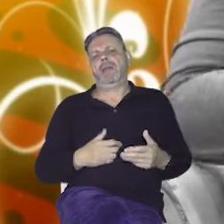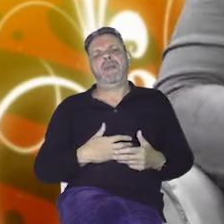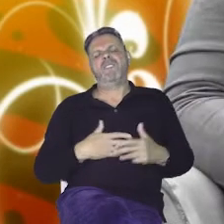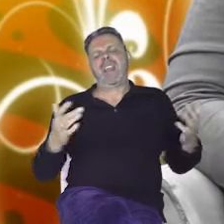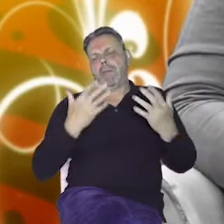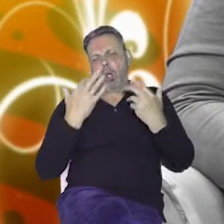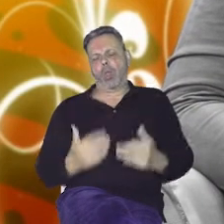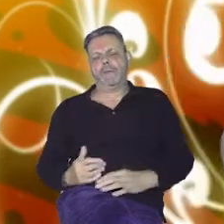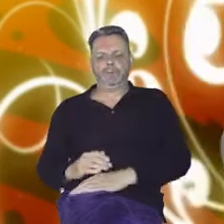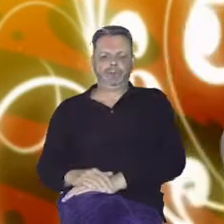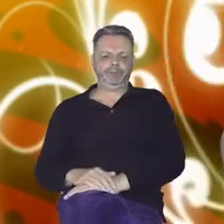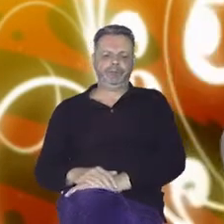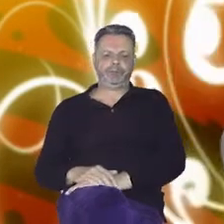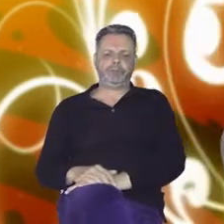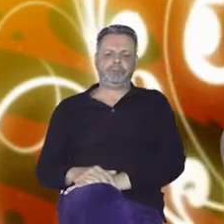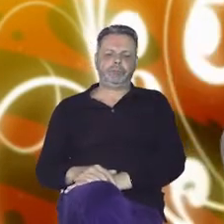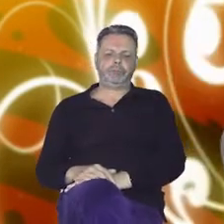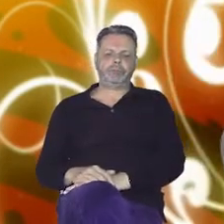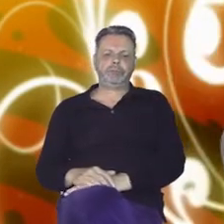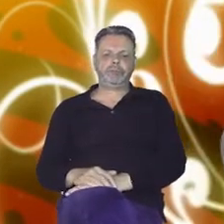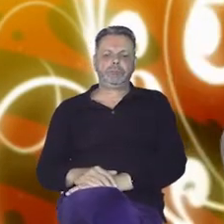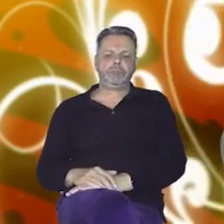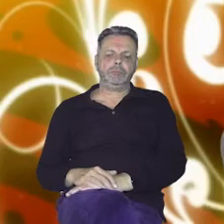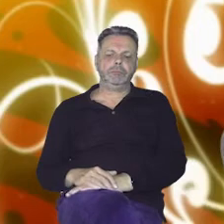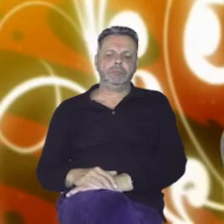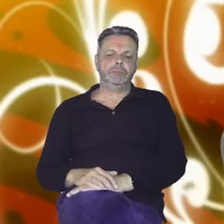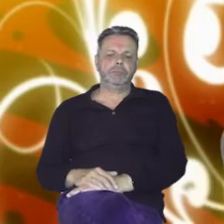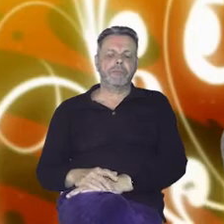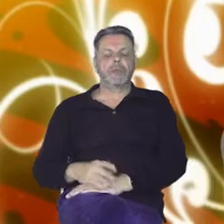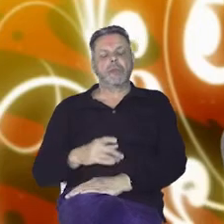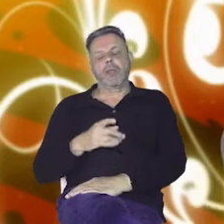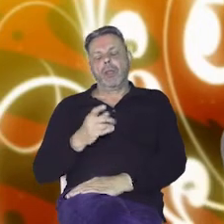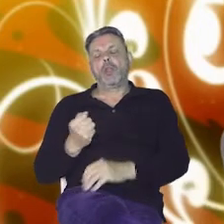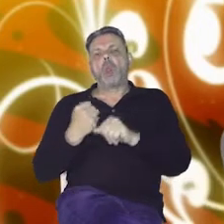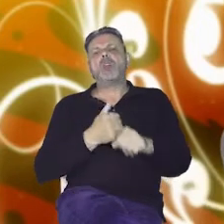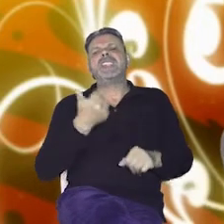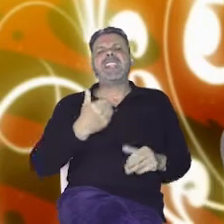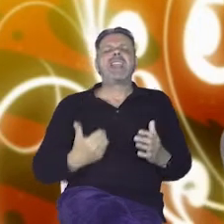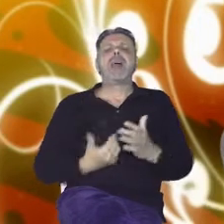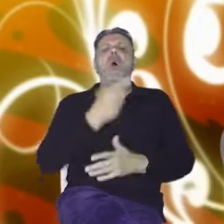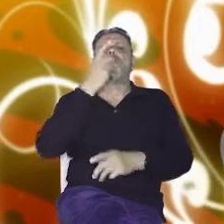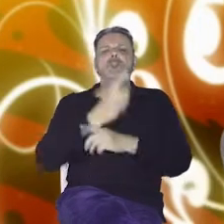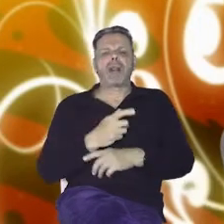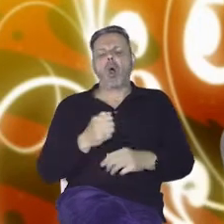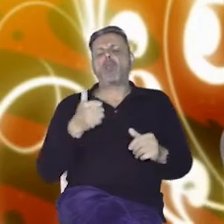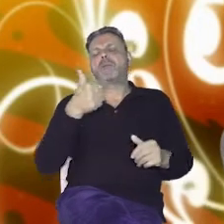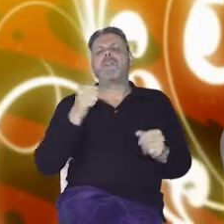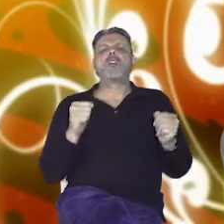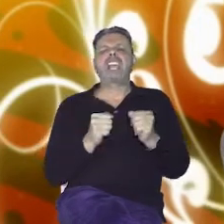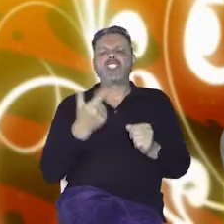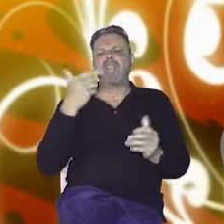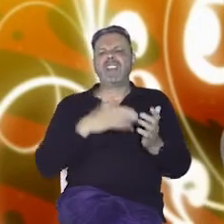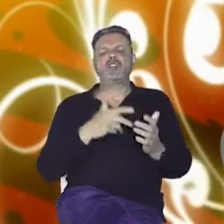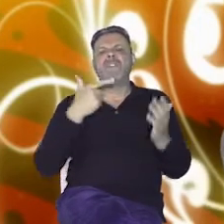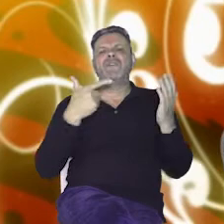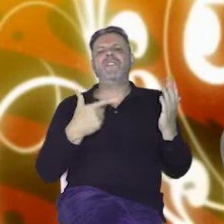Ali vi znate da je doveden donosi se jedna nova odredba koja će 1. siječnja 2027. svi